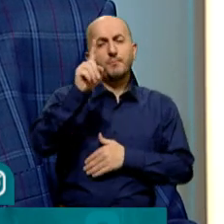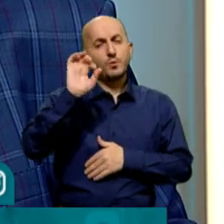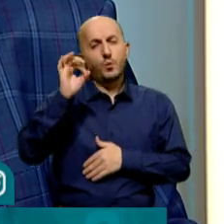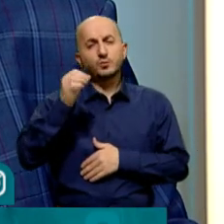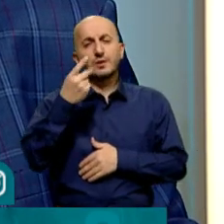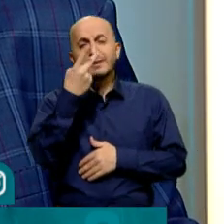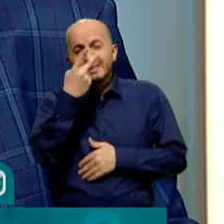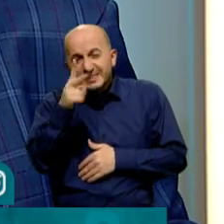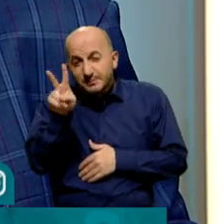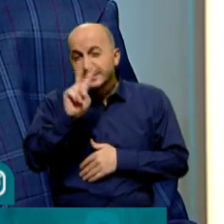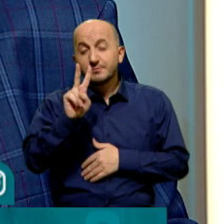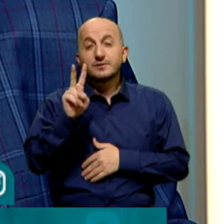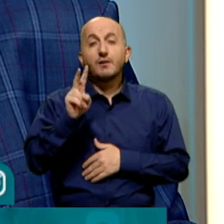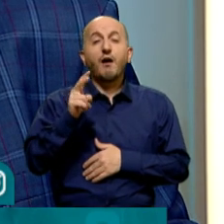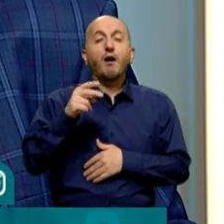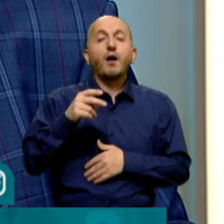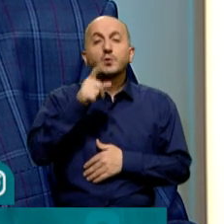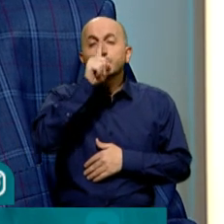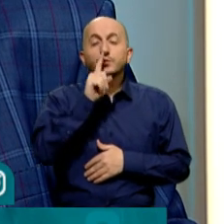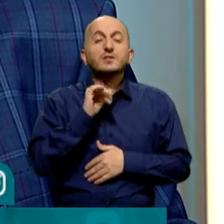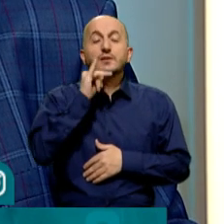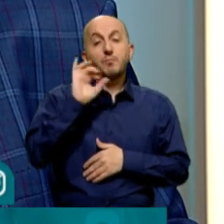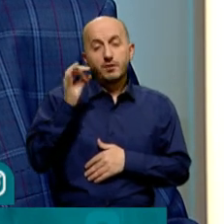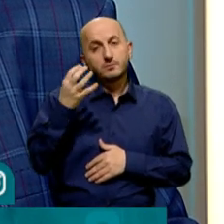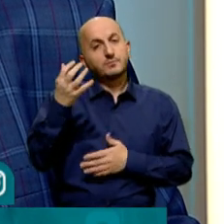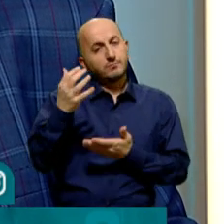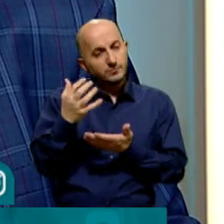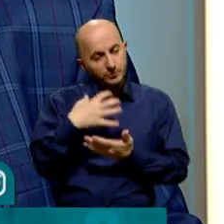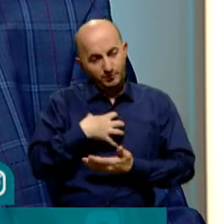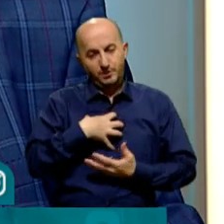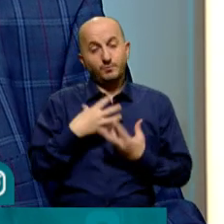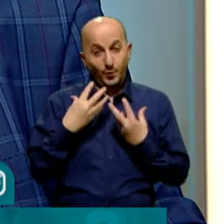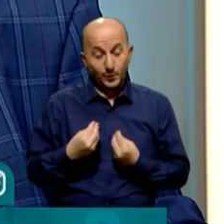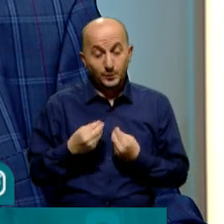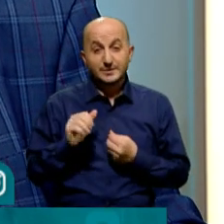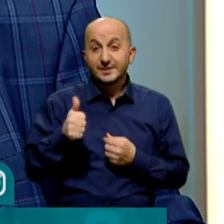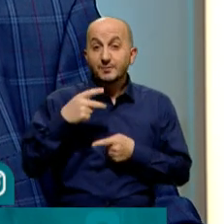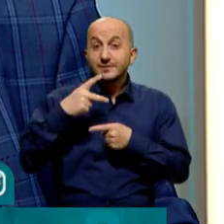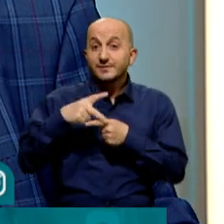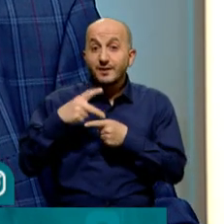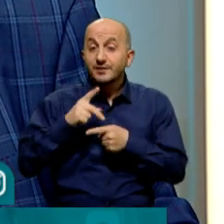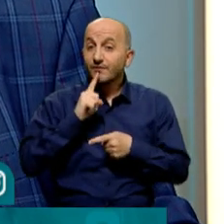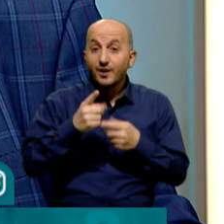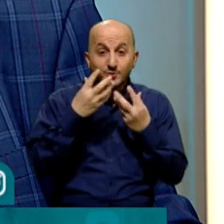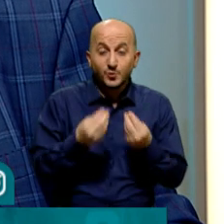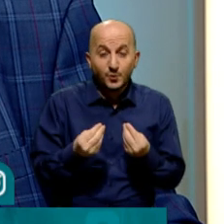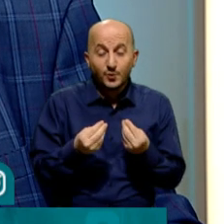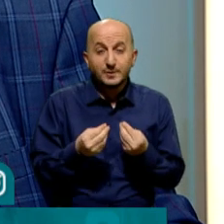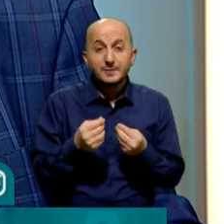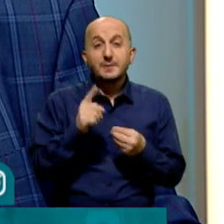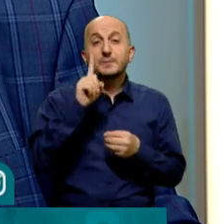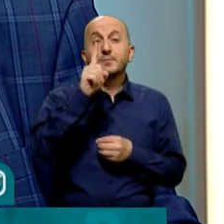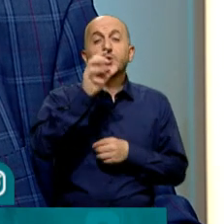oldu. Kaç gram altın olsun? 100 gram altın olsun. Tamam. Ne zaman zekat kendisine farz oluyor?